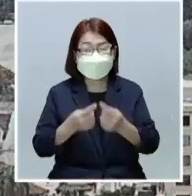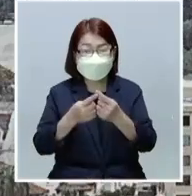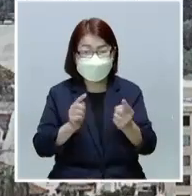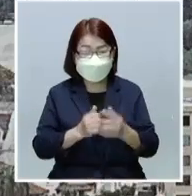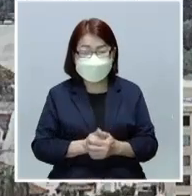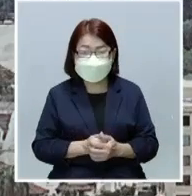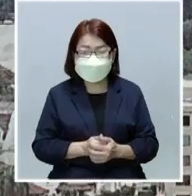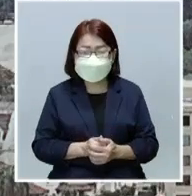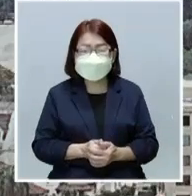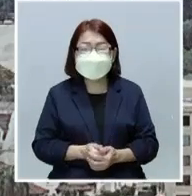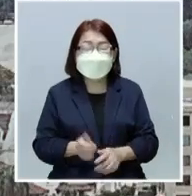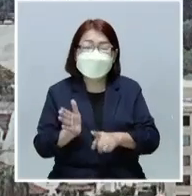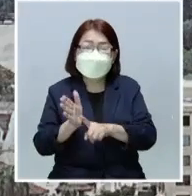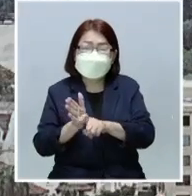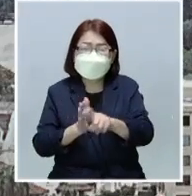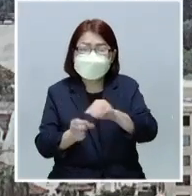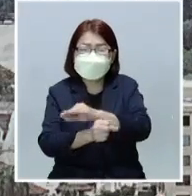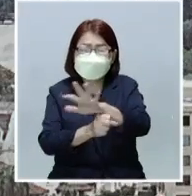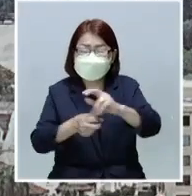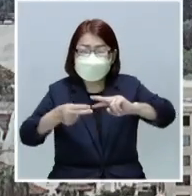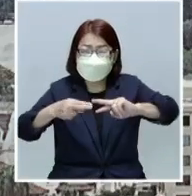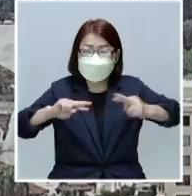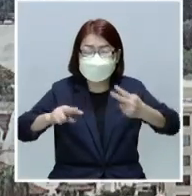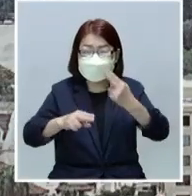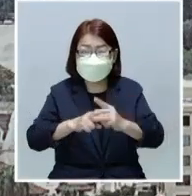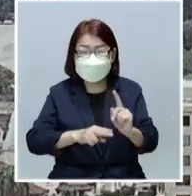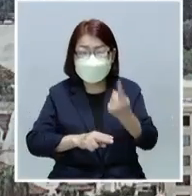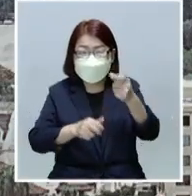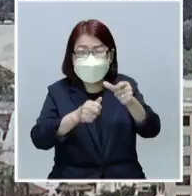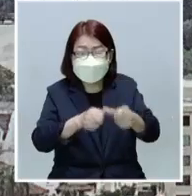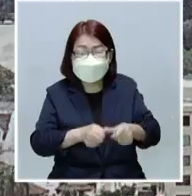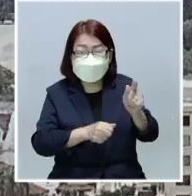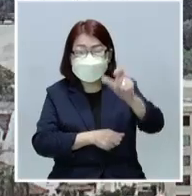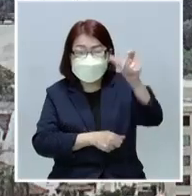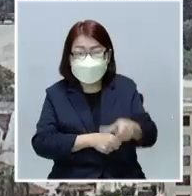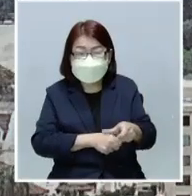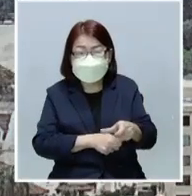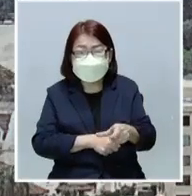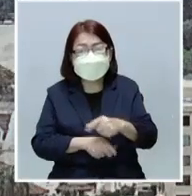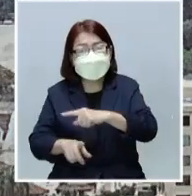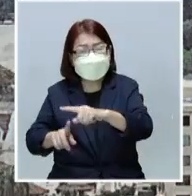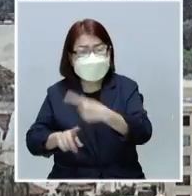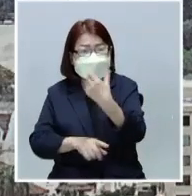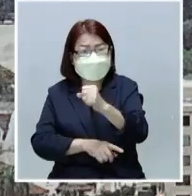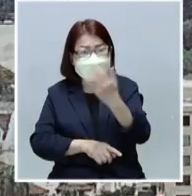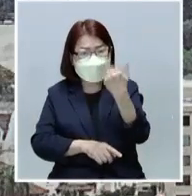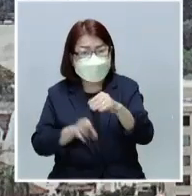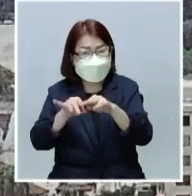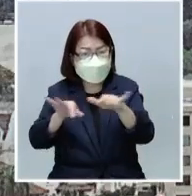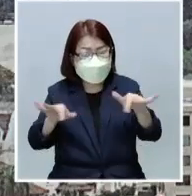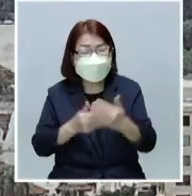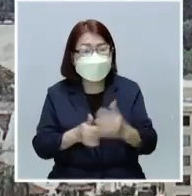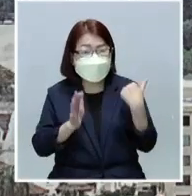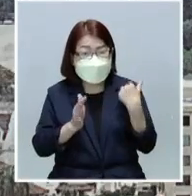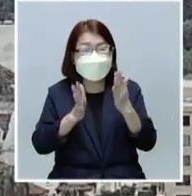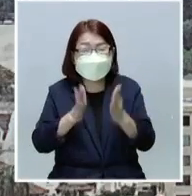ประเด็นการพบการระบาดของโควิด -19 สายพันธุ์ใหม่ซึ่งเกิดขึ้นที่ฝรั่งเศสนะคะเกิดขึ้นมาตั้งแต่เดือนตุลาคมที่ผ่านมาและพบว่ามีรายงานของ